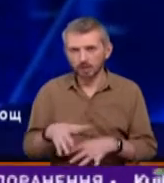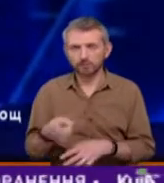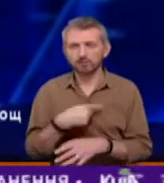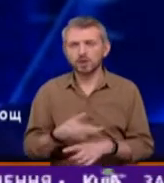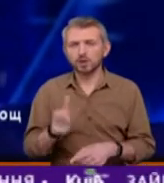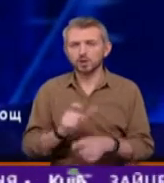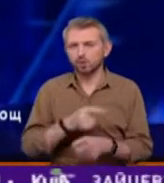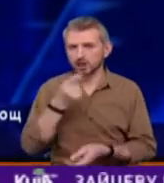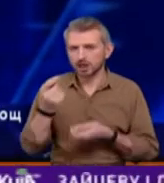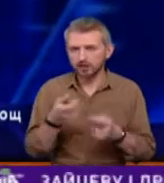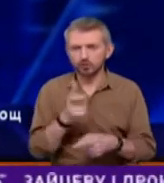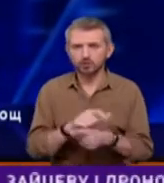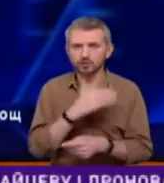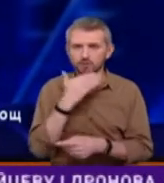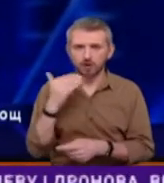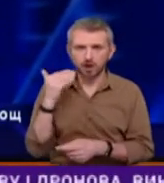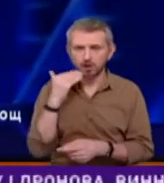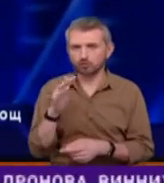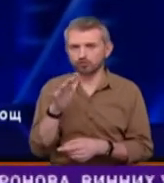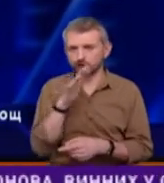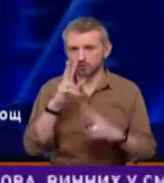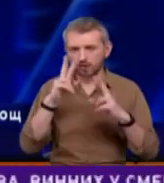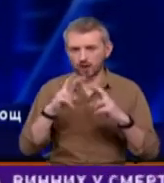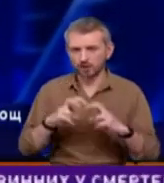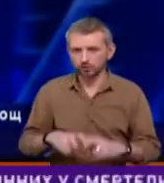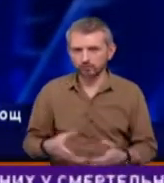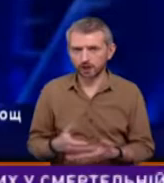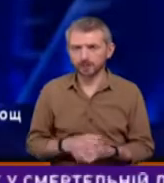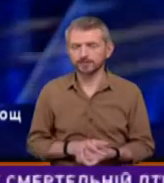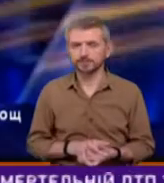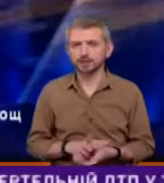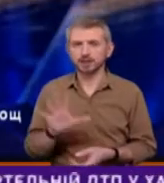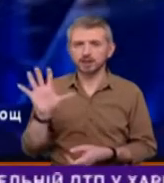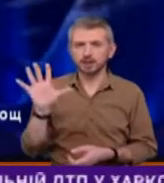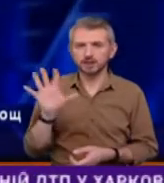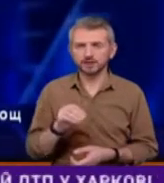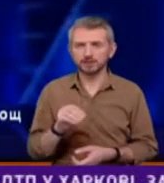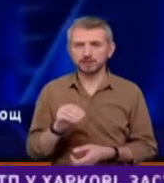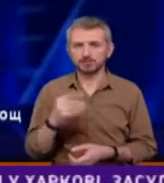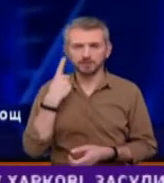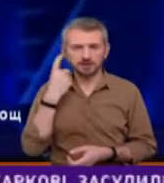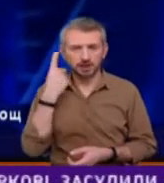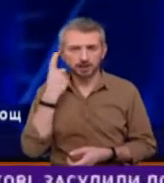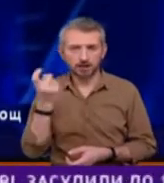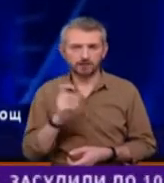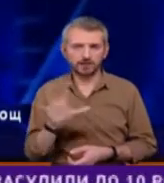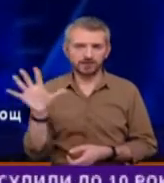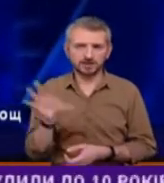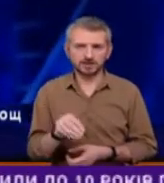дуже ретельно, ми дуже багато часу аналізували всі заяви,